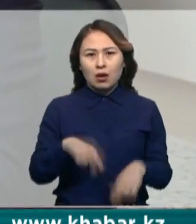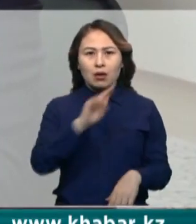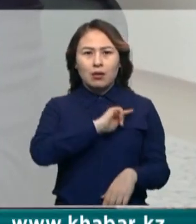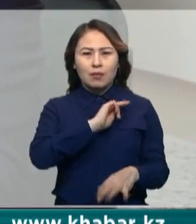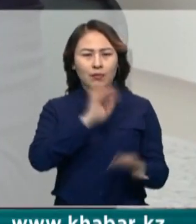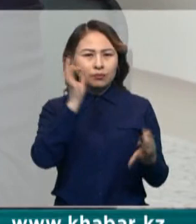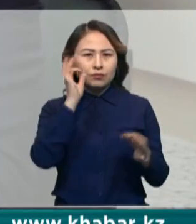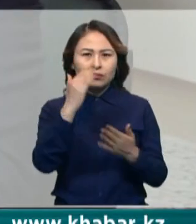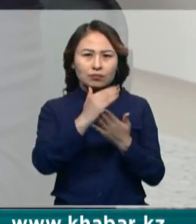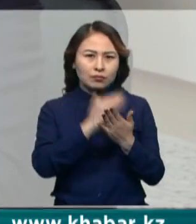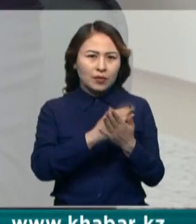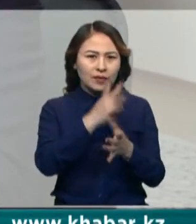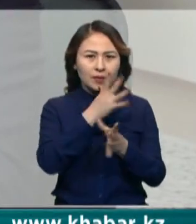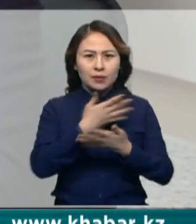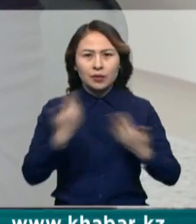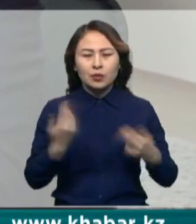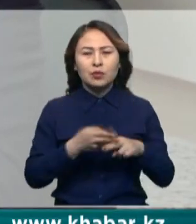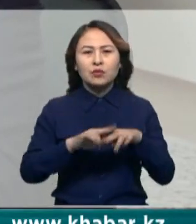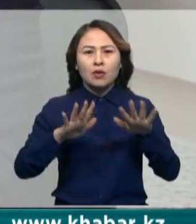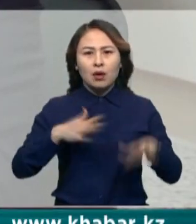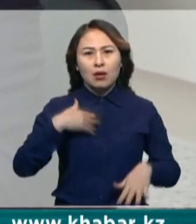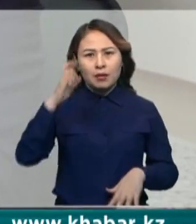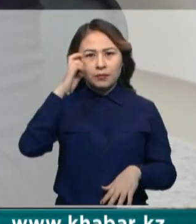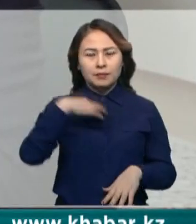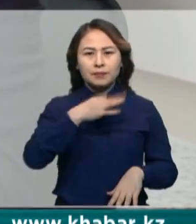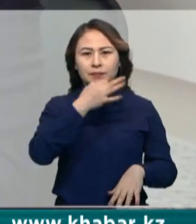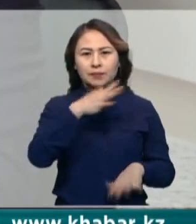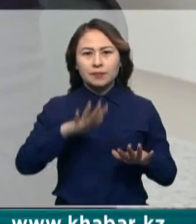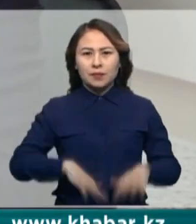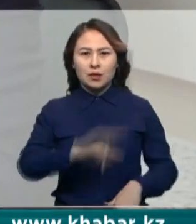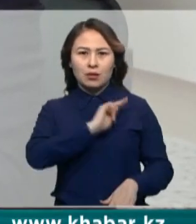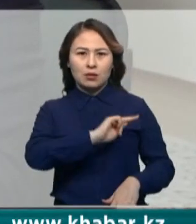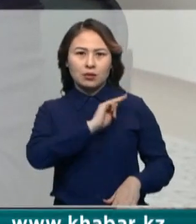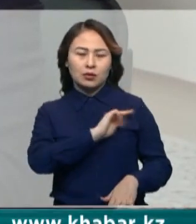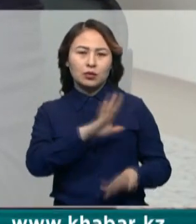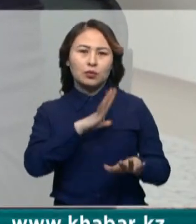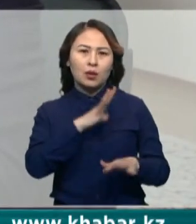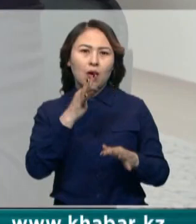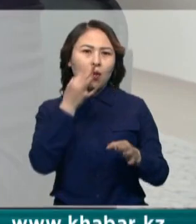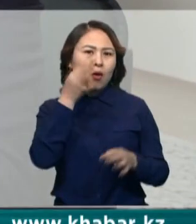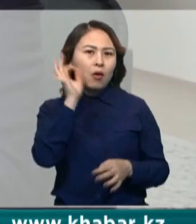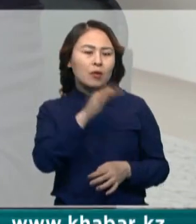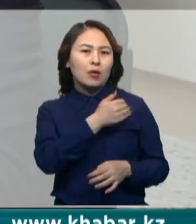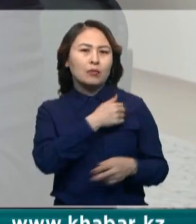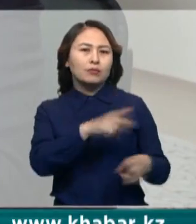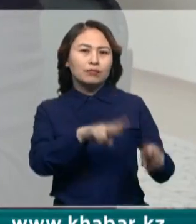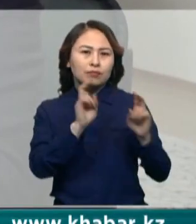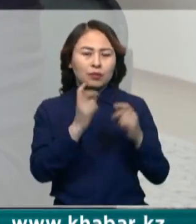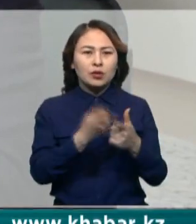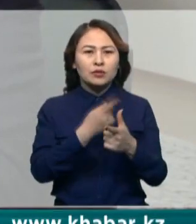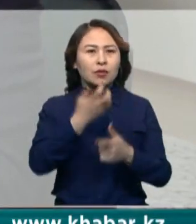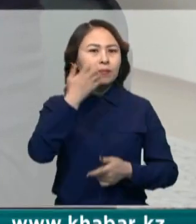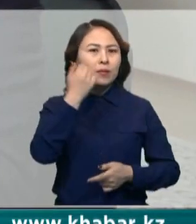графигі өте тығыз, дегенмен маған осындай мемлекеттік қызмет ұнайды. Өндірісі өркен жайған өңірден тәжірибе жинасам деймін. Жалпы бұл қызмет